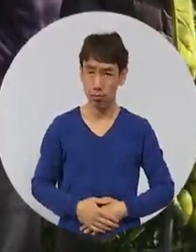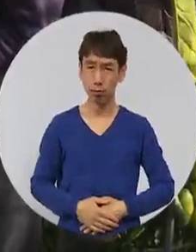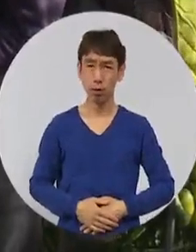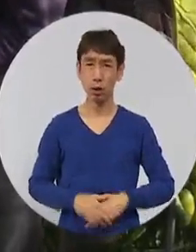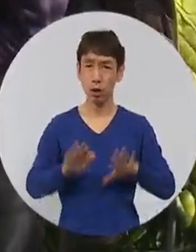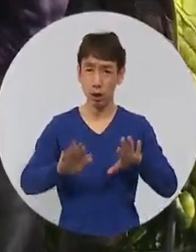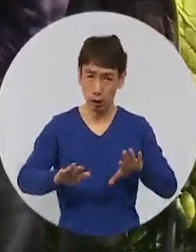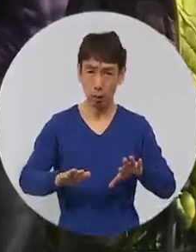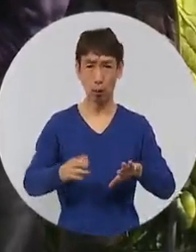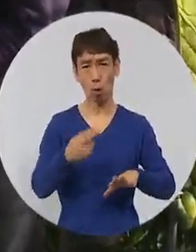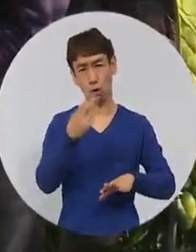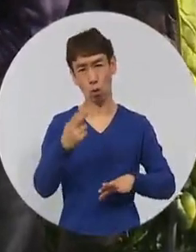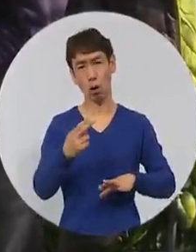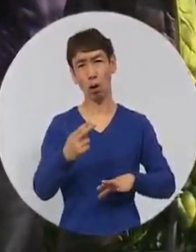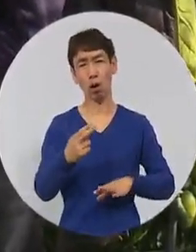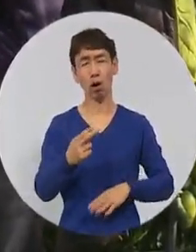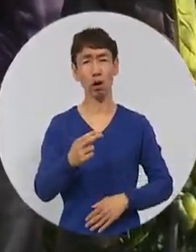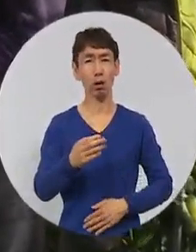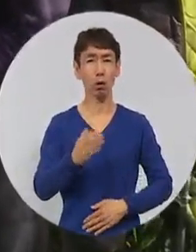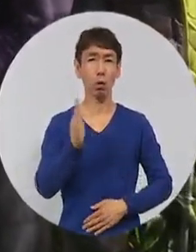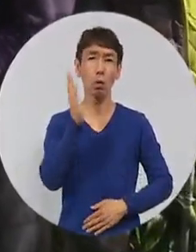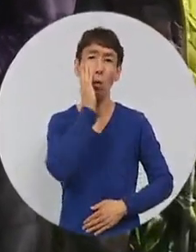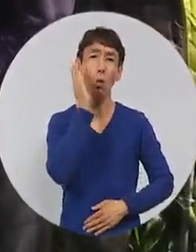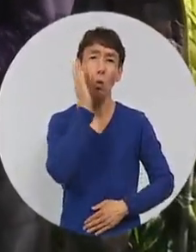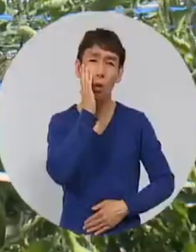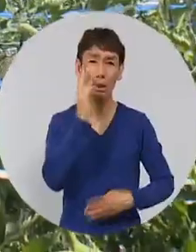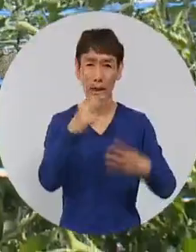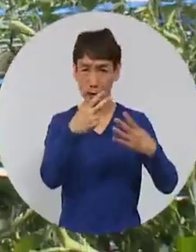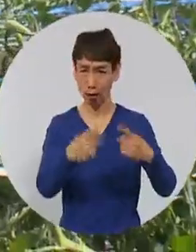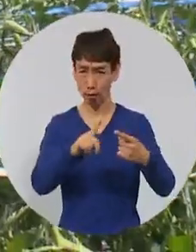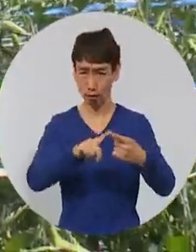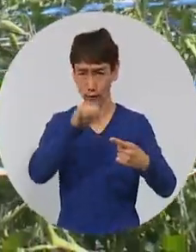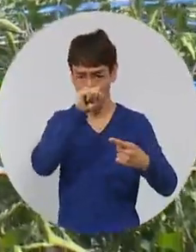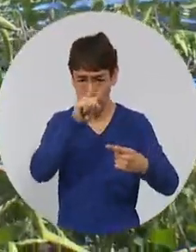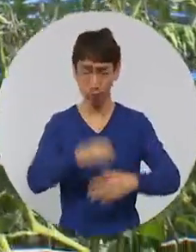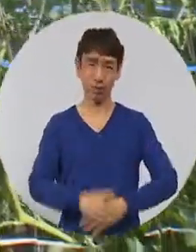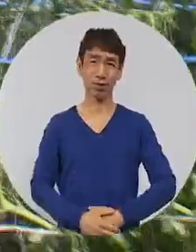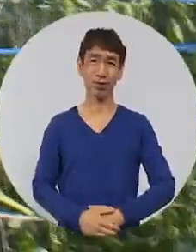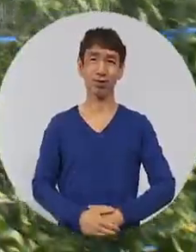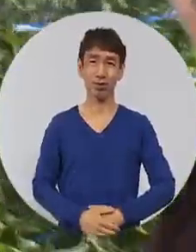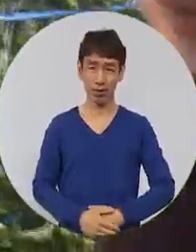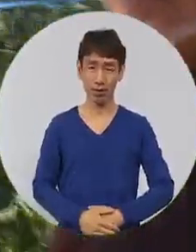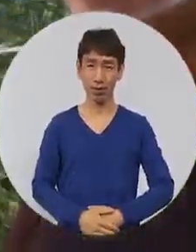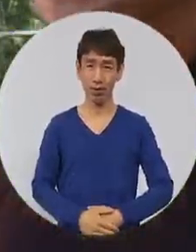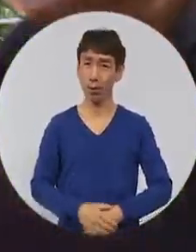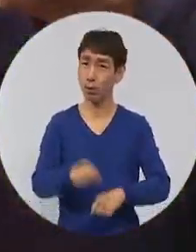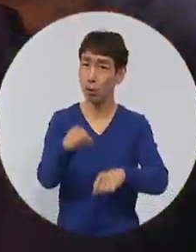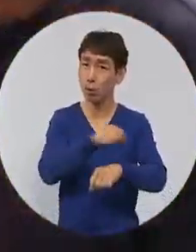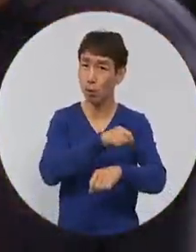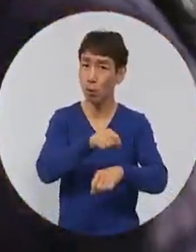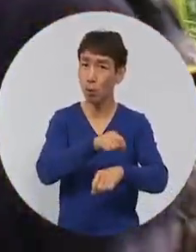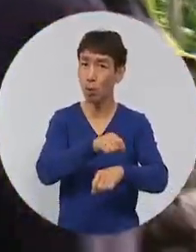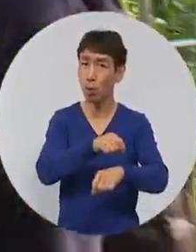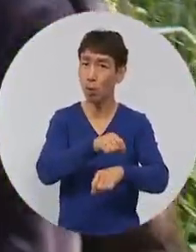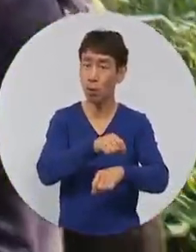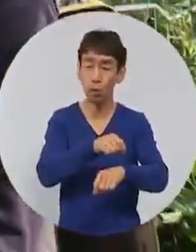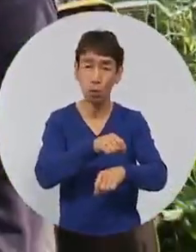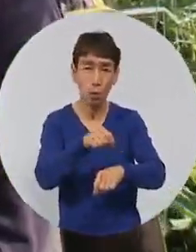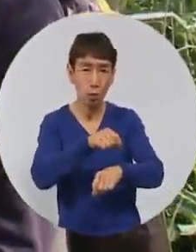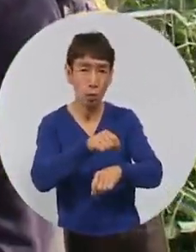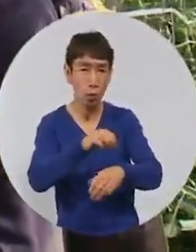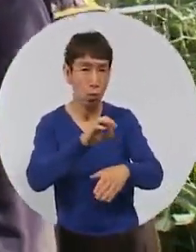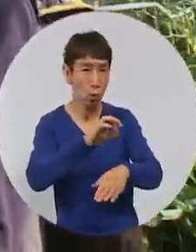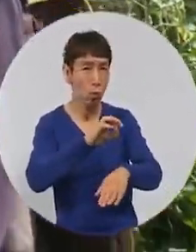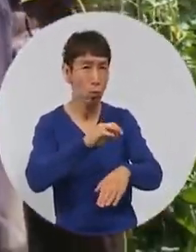みずみずしいトマトの旬になっていますので、 何かその特徴を生かしたおすすめの料理などはあり